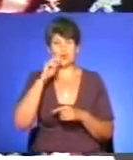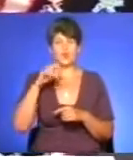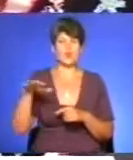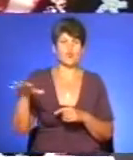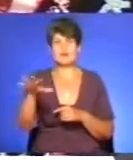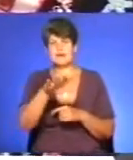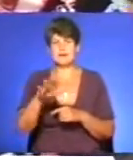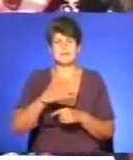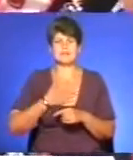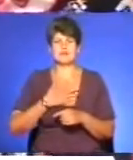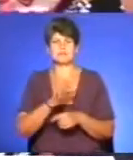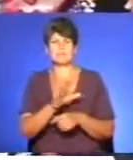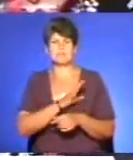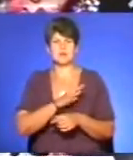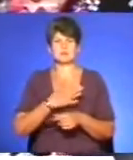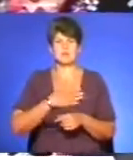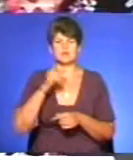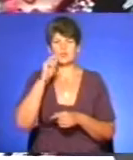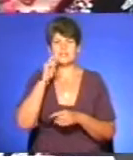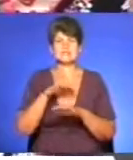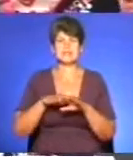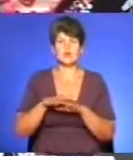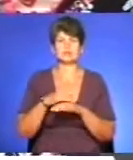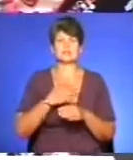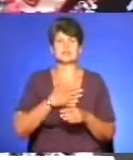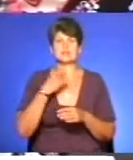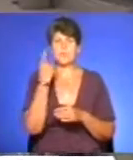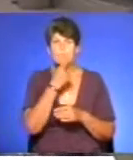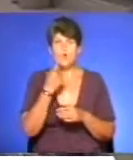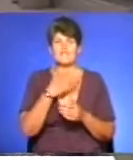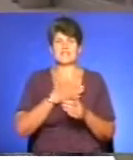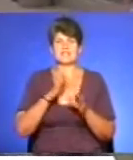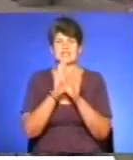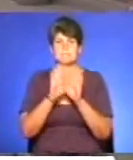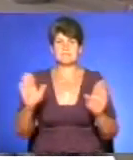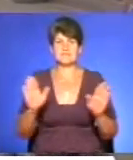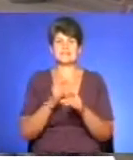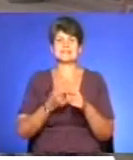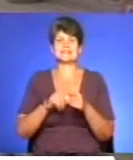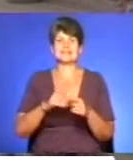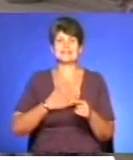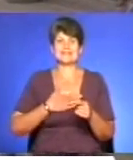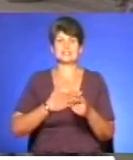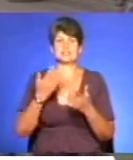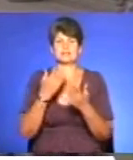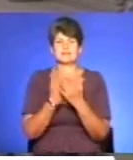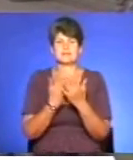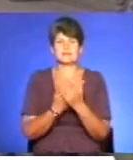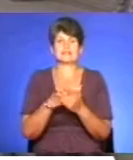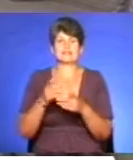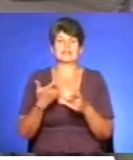наше багатство, це наш український народ, наша мова, наша пісня. Це є наш символ гідності, свободи,